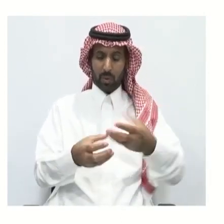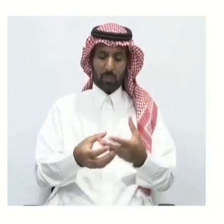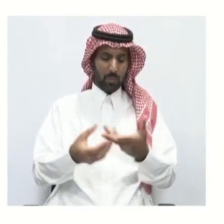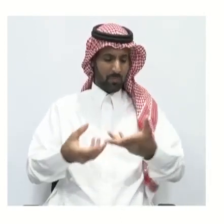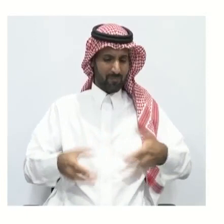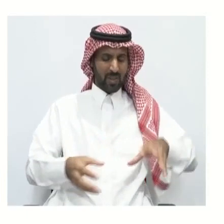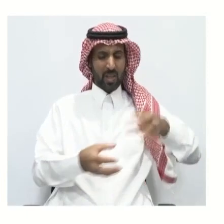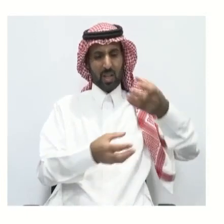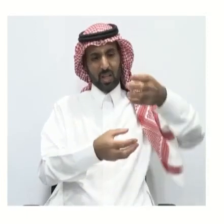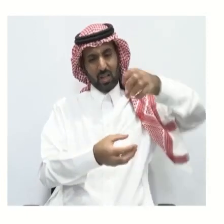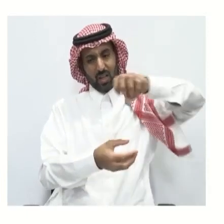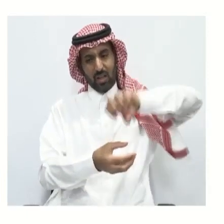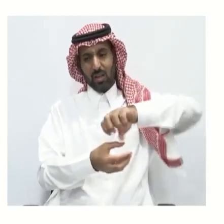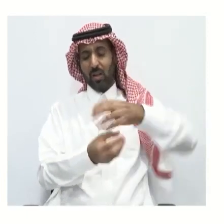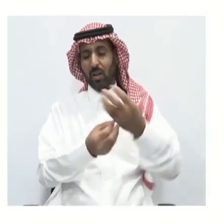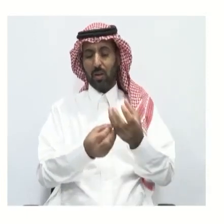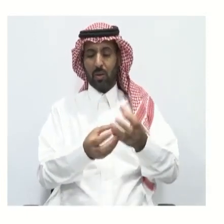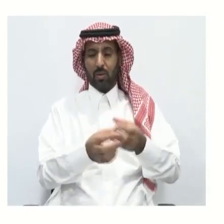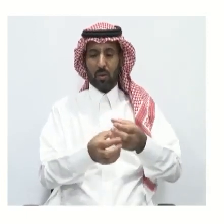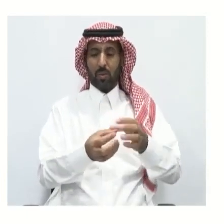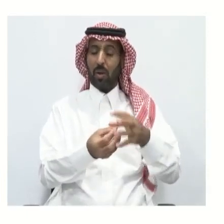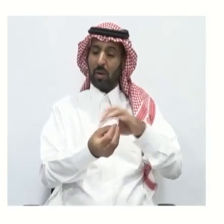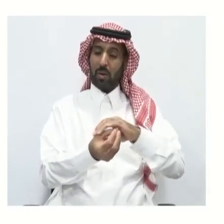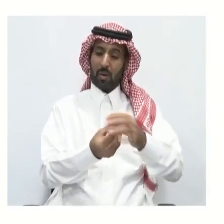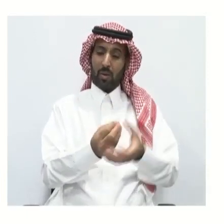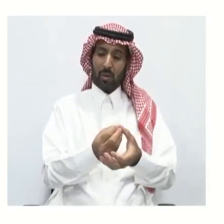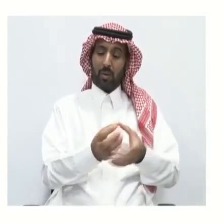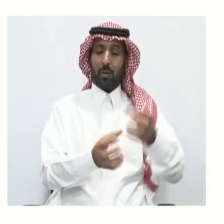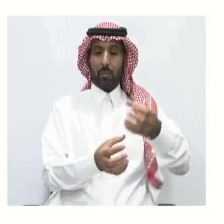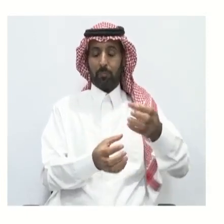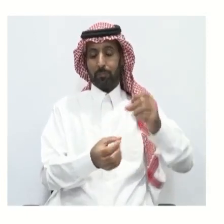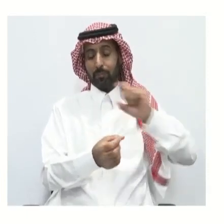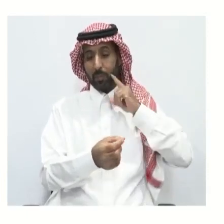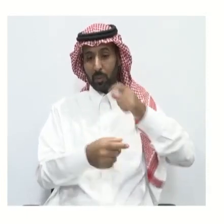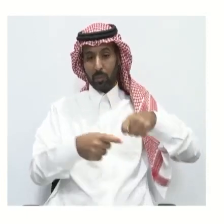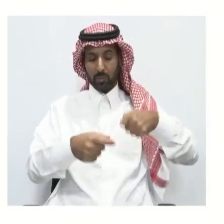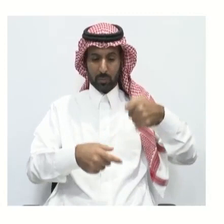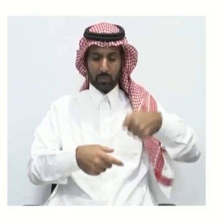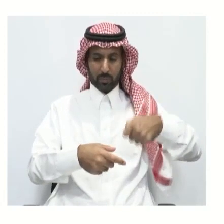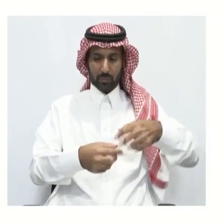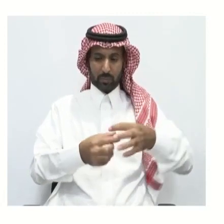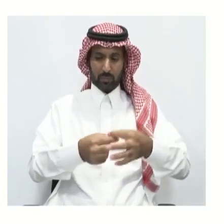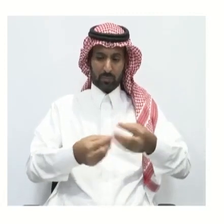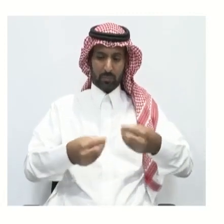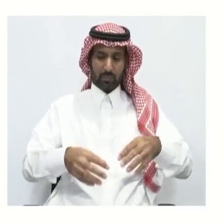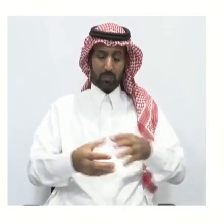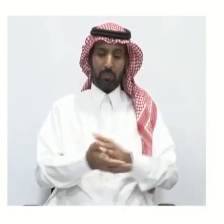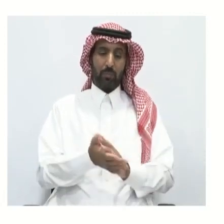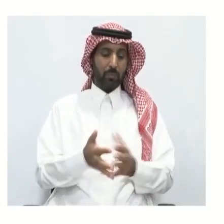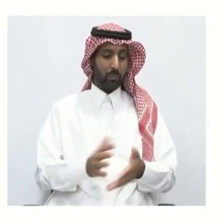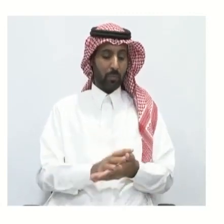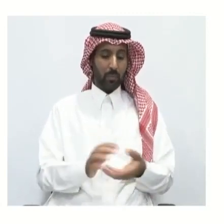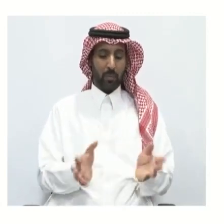بعضها سيلتصق في ورقه ترشيح بعضها سيكون موجود في الكاس اذا سيكون هناك فاقد لهذه